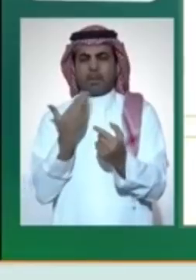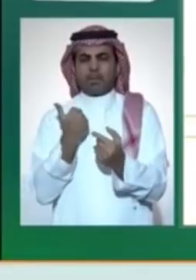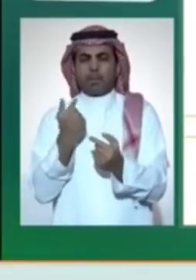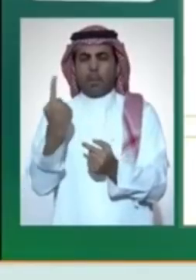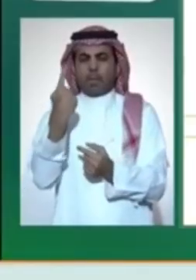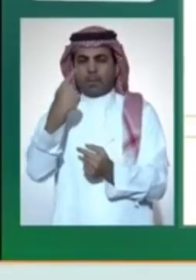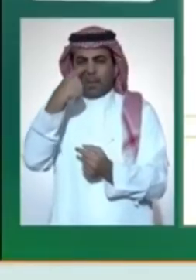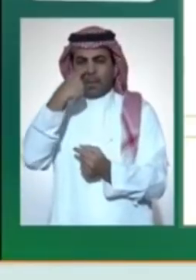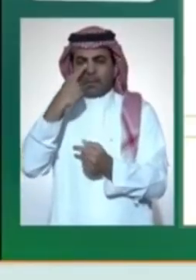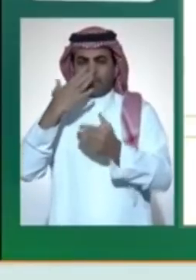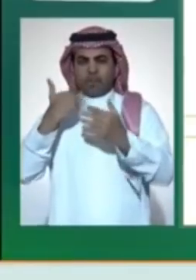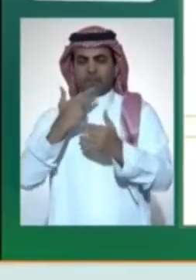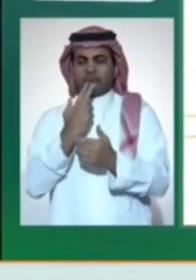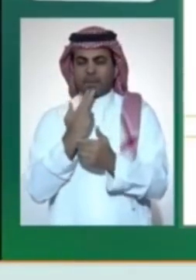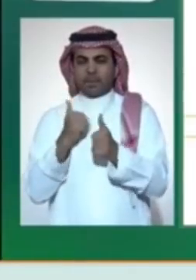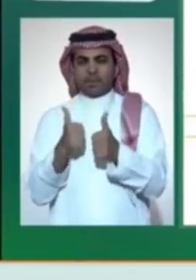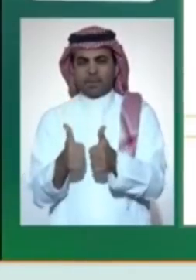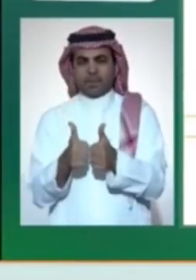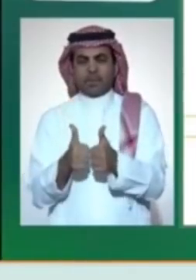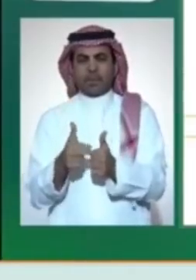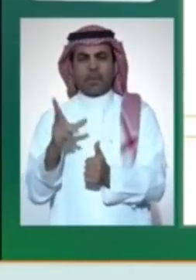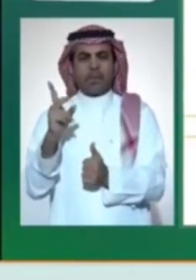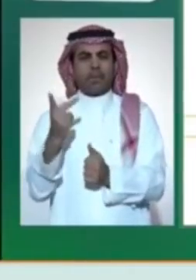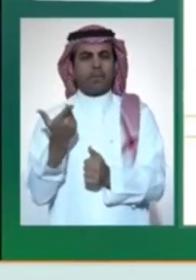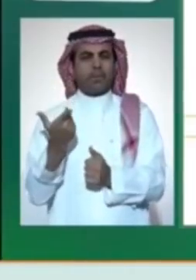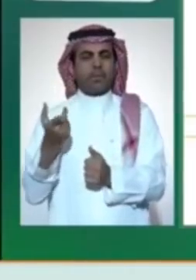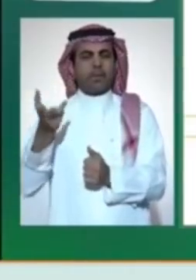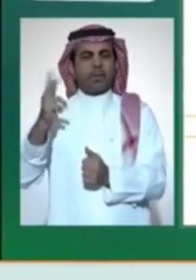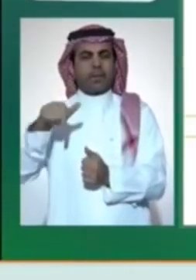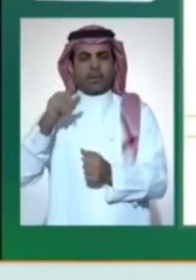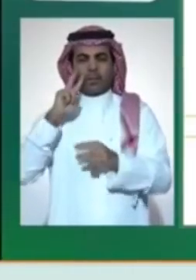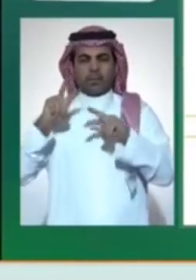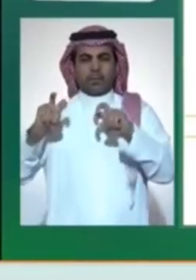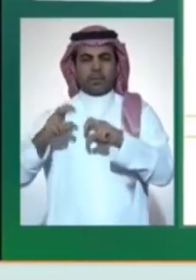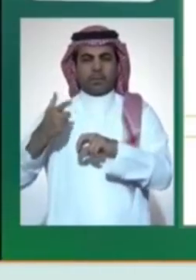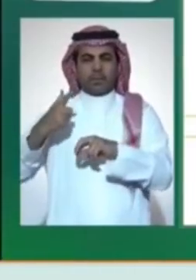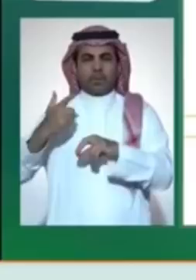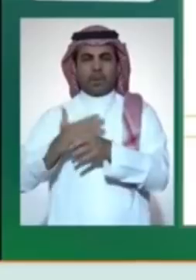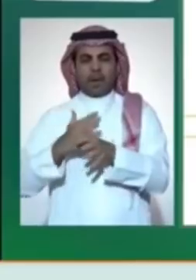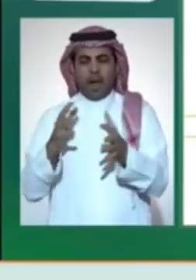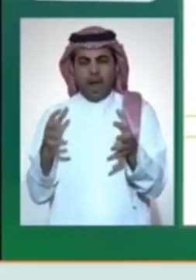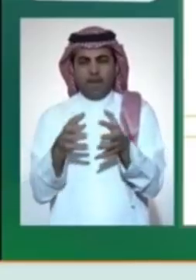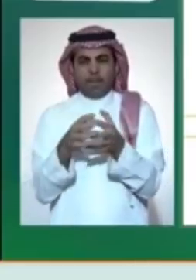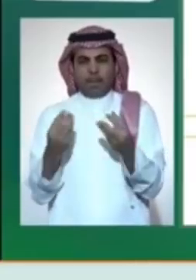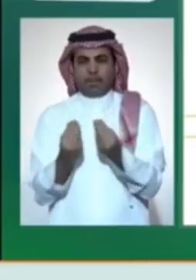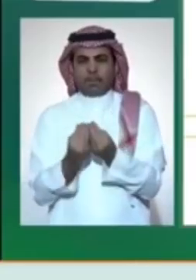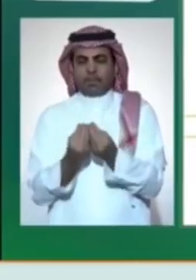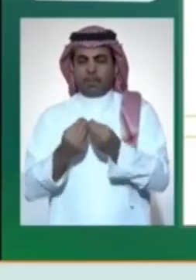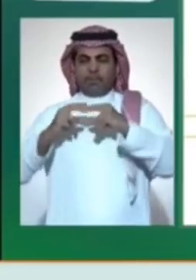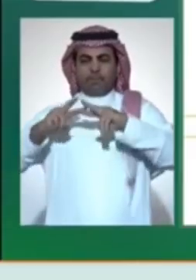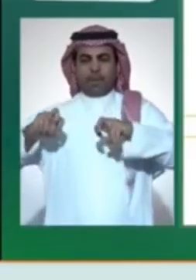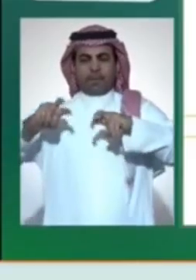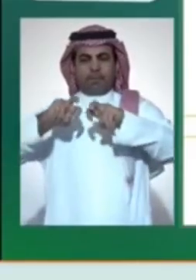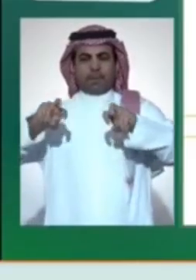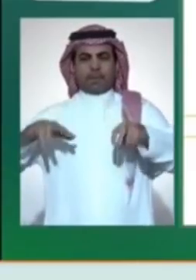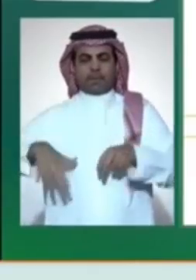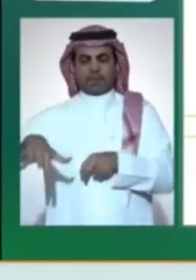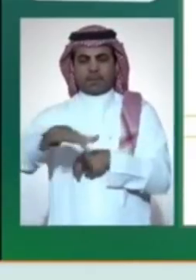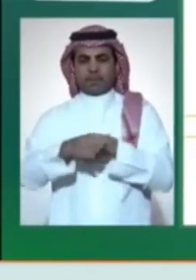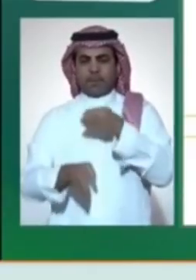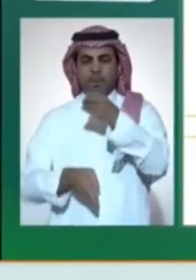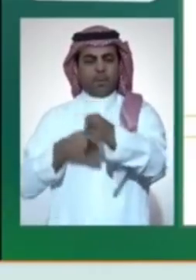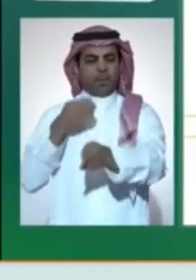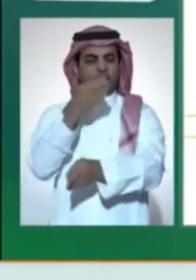المسحة الواحدة كافية ومطمئنة. قد تكون أيضا تأتي ضمن حملة لفحوص موسعة، فبالتالي